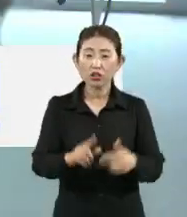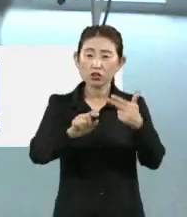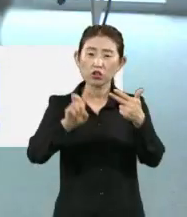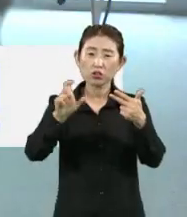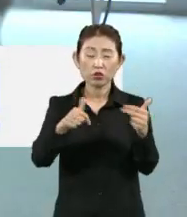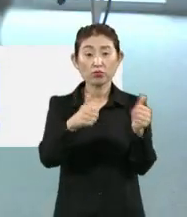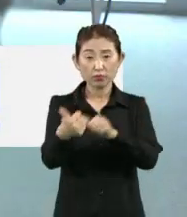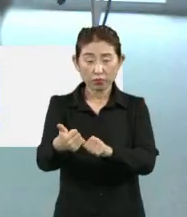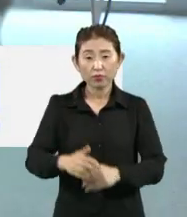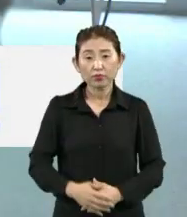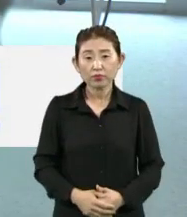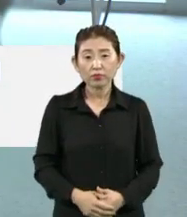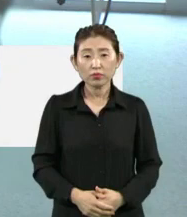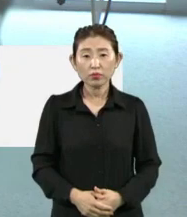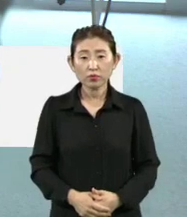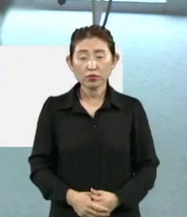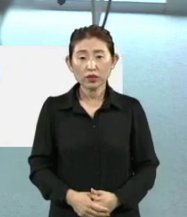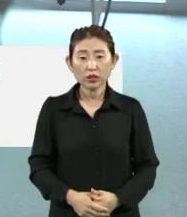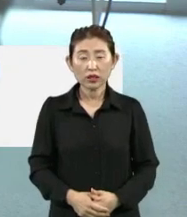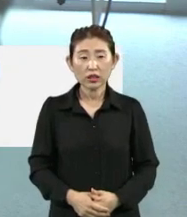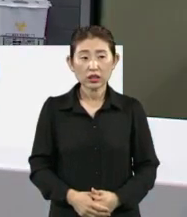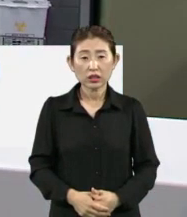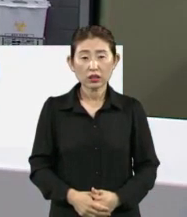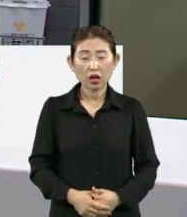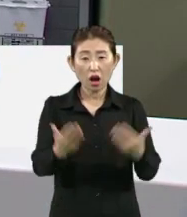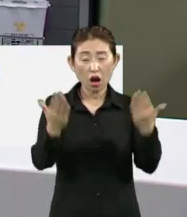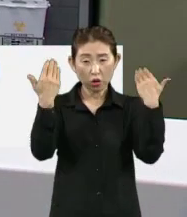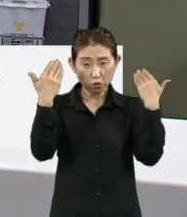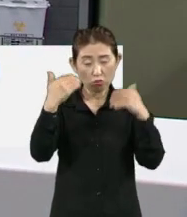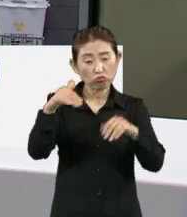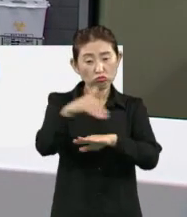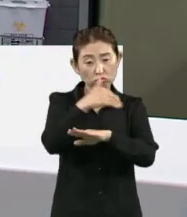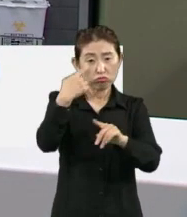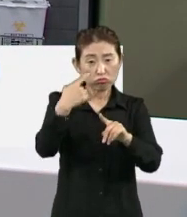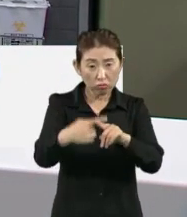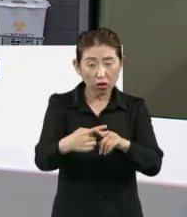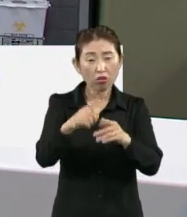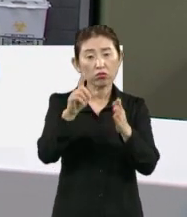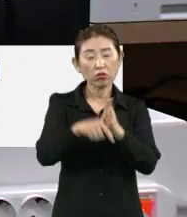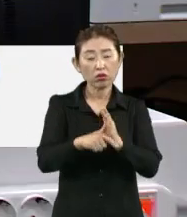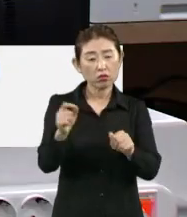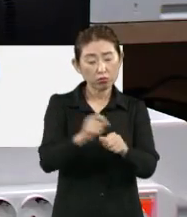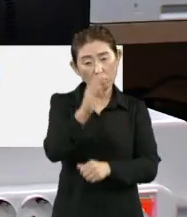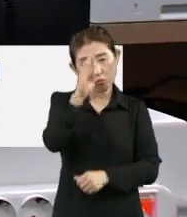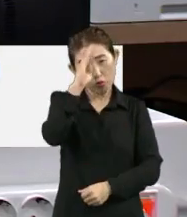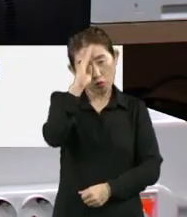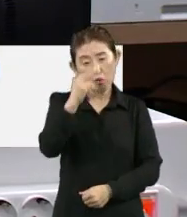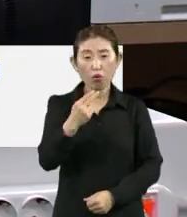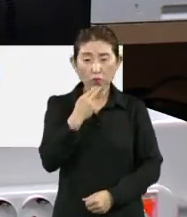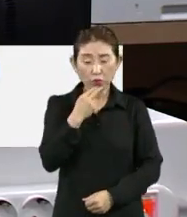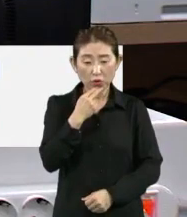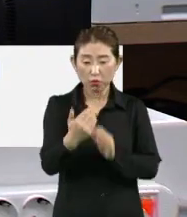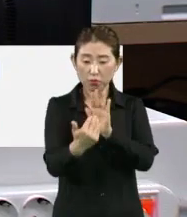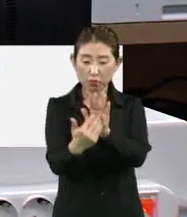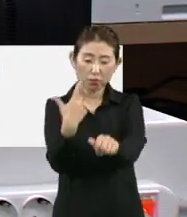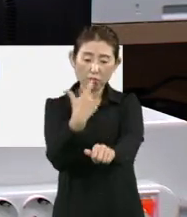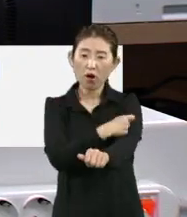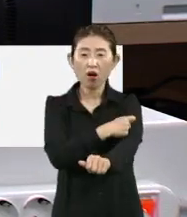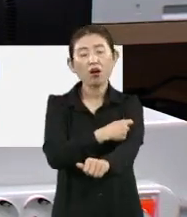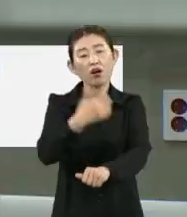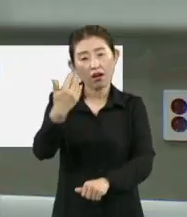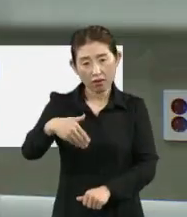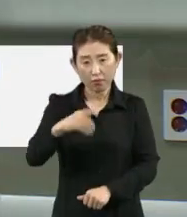16일 숨졌습니다. 확진 전인 14일까지 등교를 했던 A양은 특별한 기저질환이 없었고 백신 접종은 하지 않은